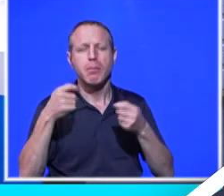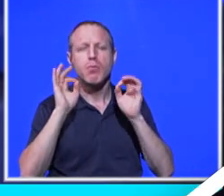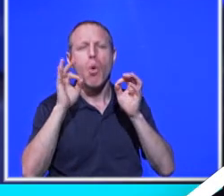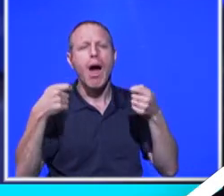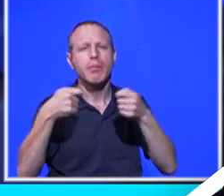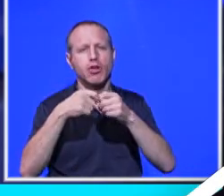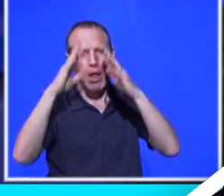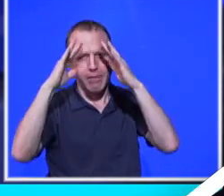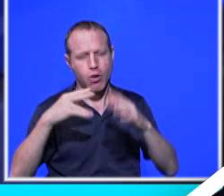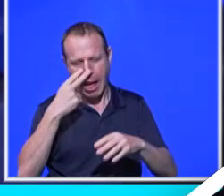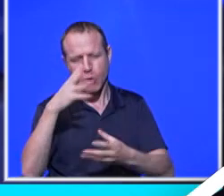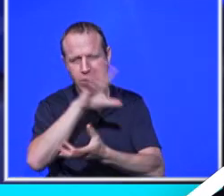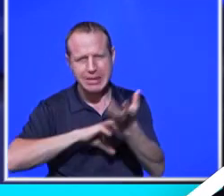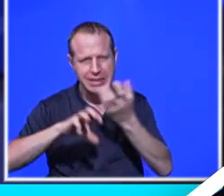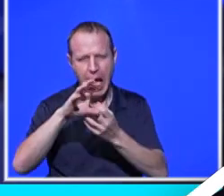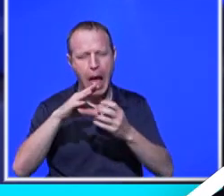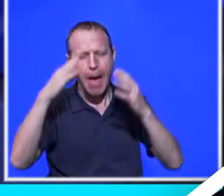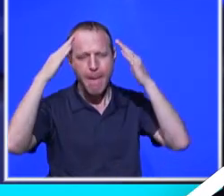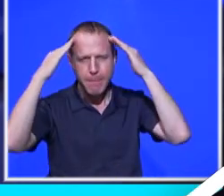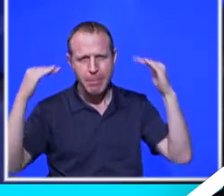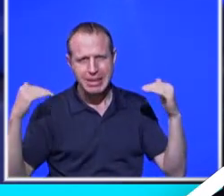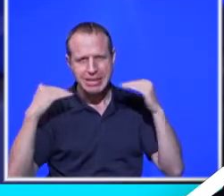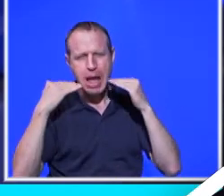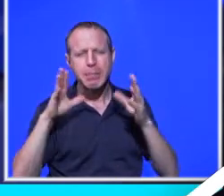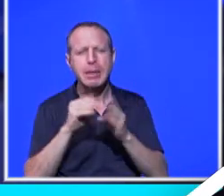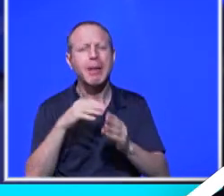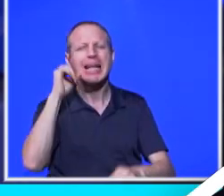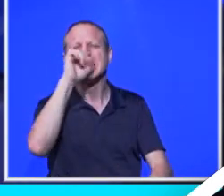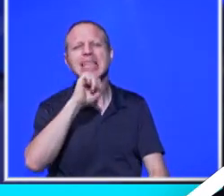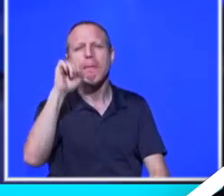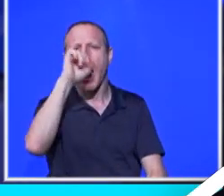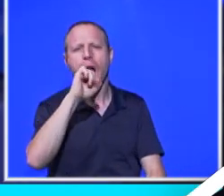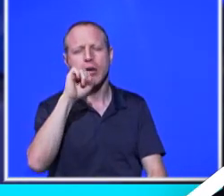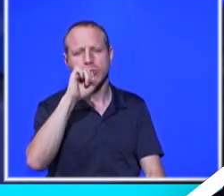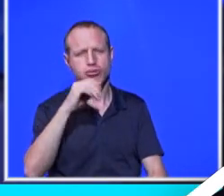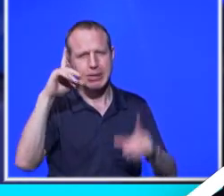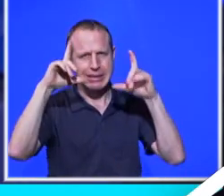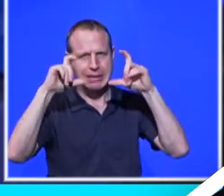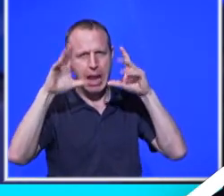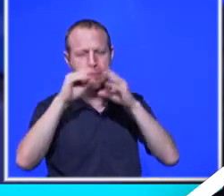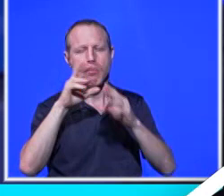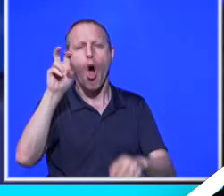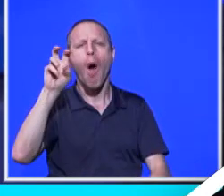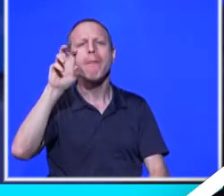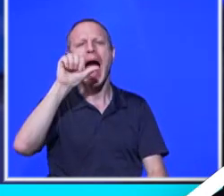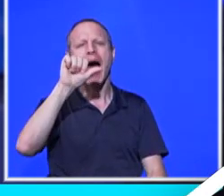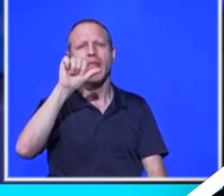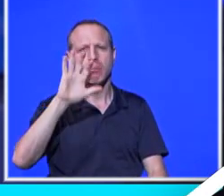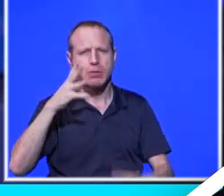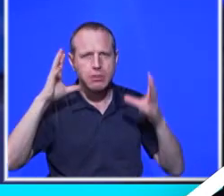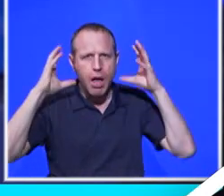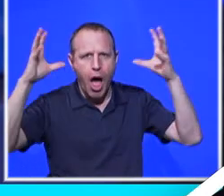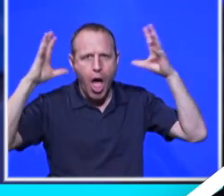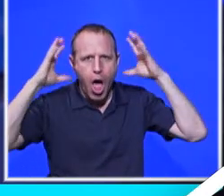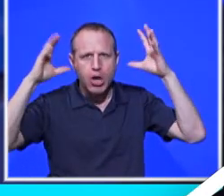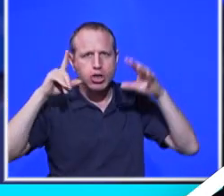שקרתה במצרים עם השחקן, עם הזמר, שהצטלם עם עומר אדם, ואיזה רעש זה יצר